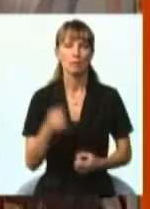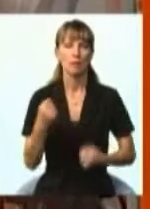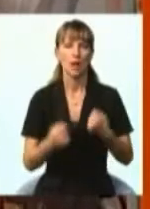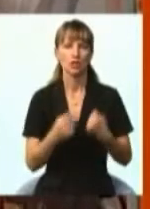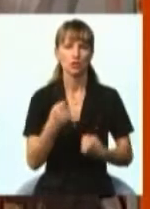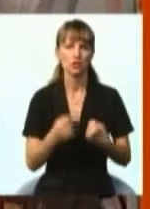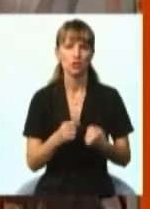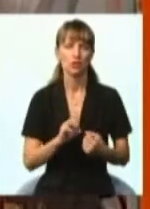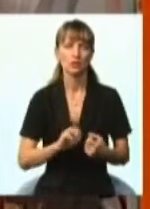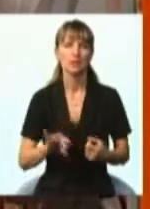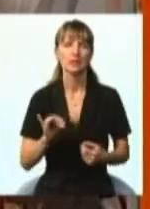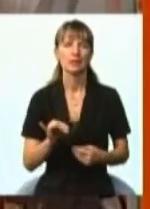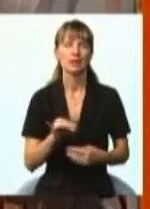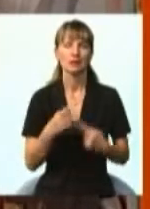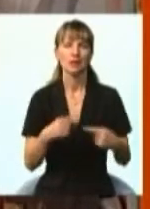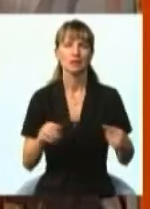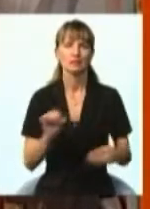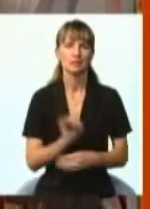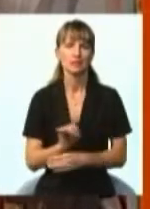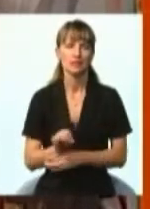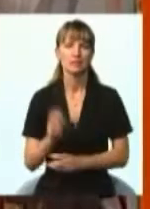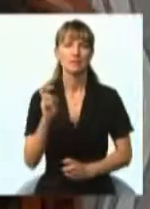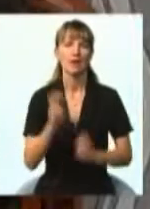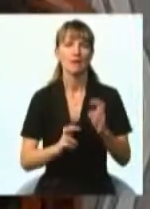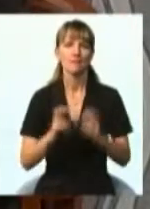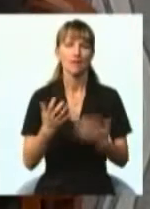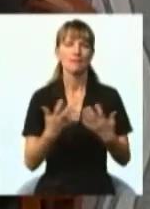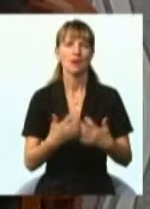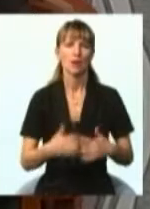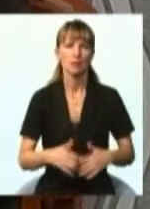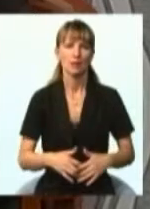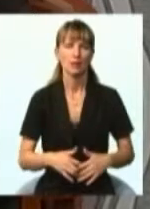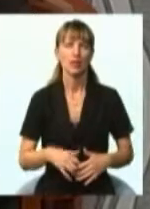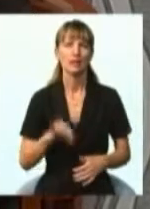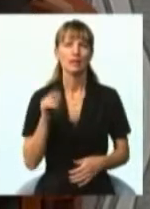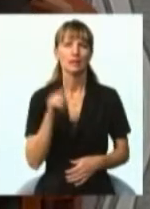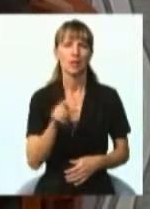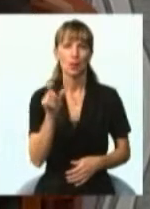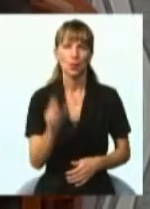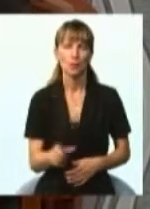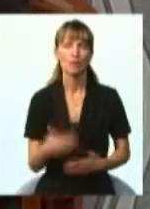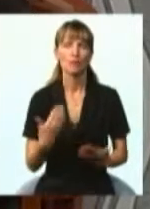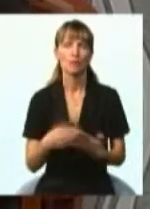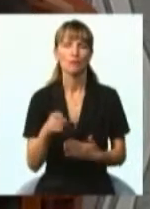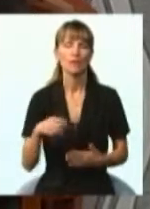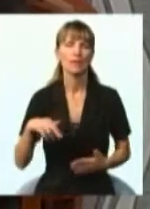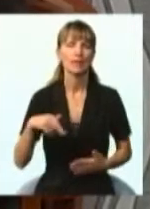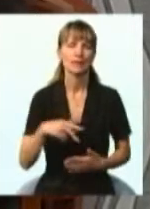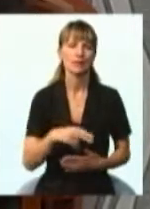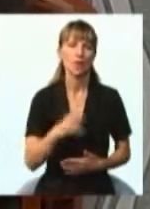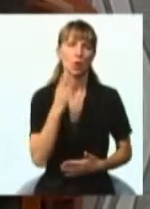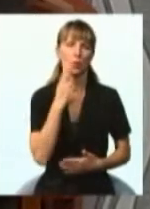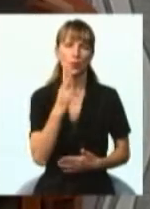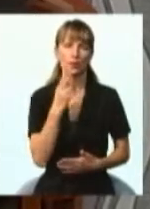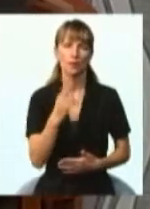та станції всякі. Заводи, фабрики, навіть та сама людина. Наприклад, вона йде, палить